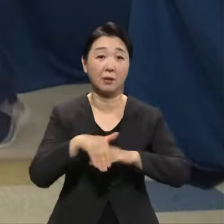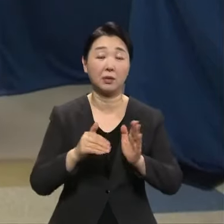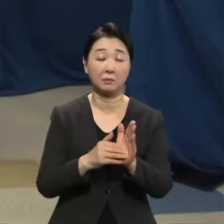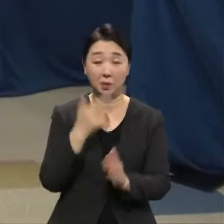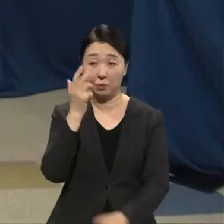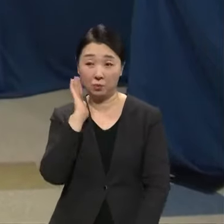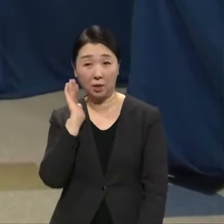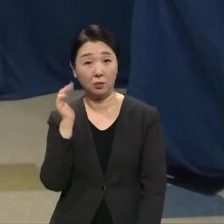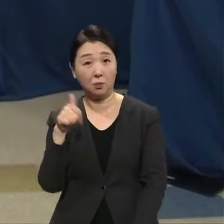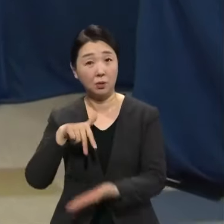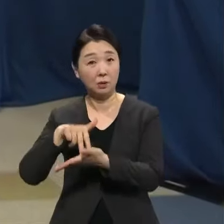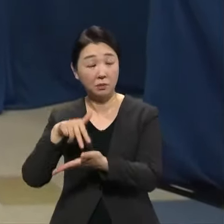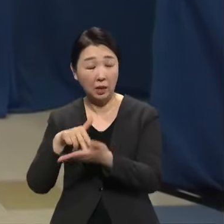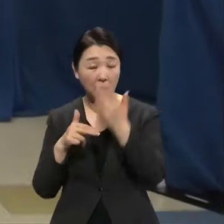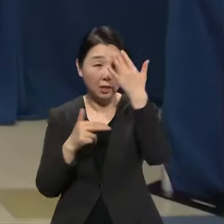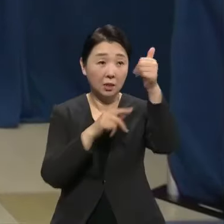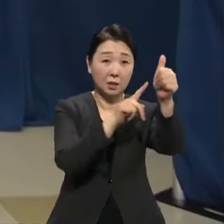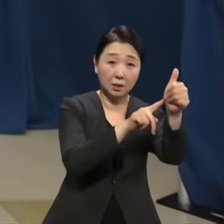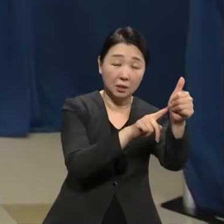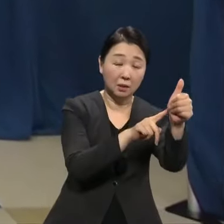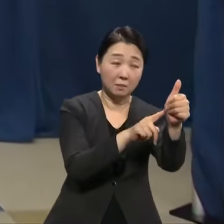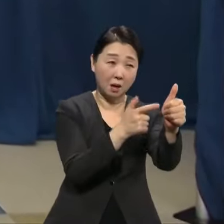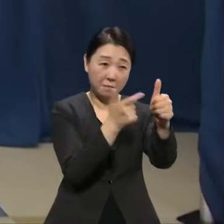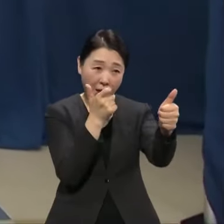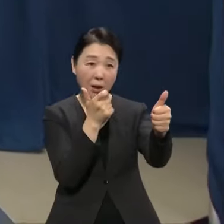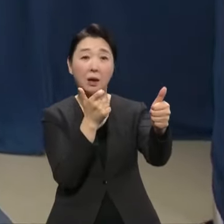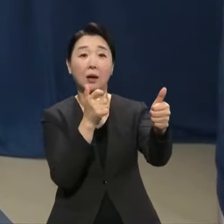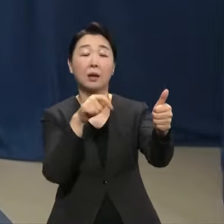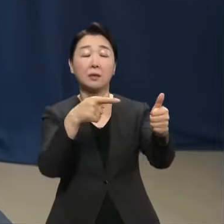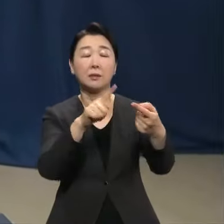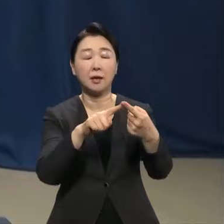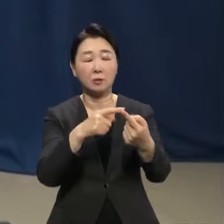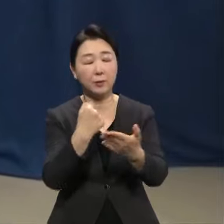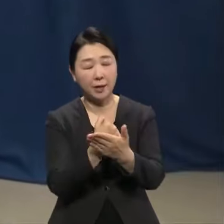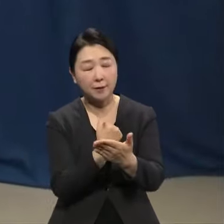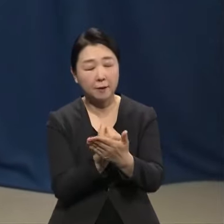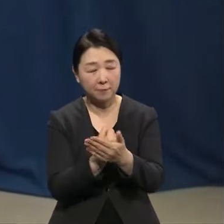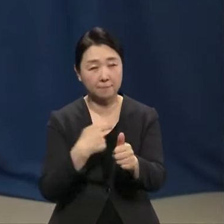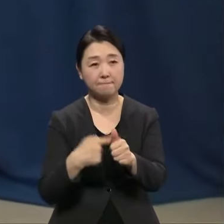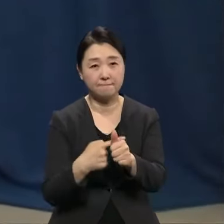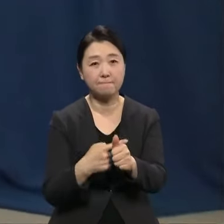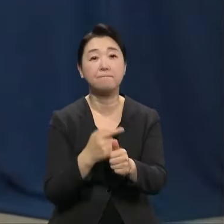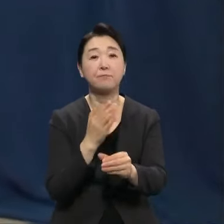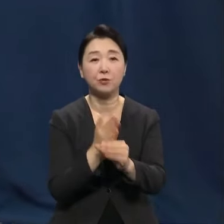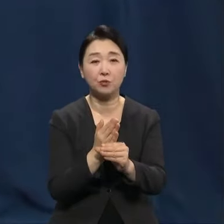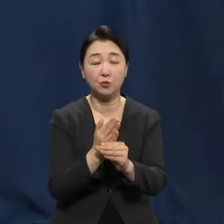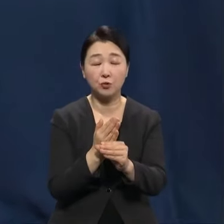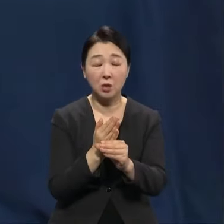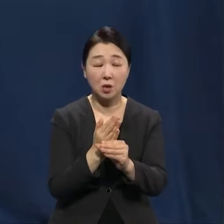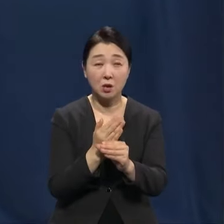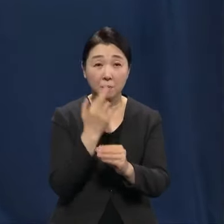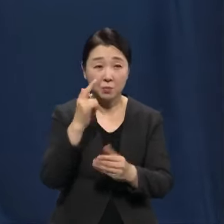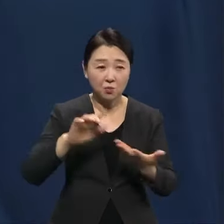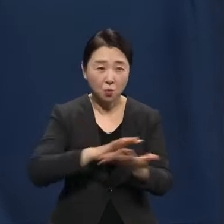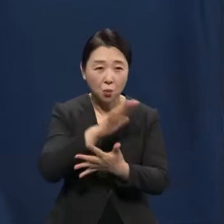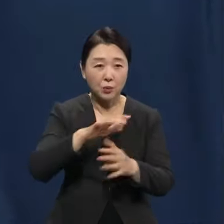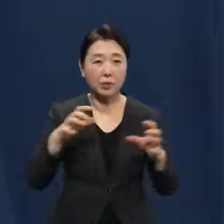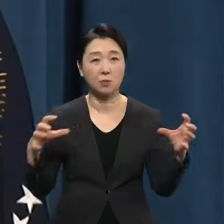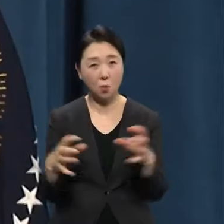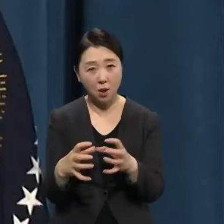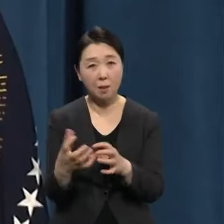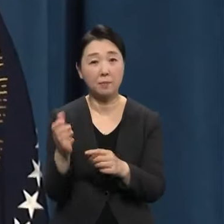대통령은 트럼프 전 대통령 피격 사건을 거듭 규탄하며 혼돈에 빠진 미국의 통합을